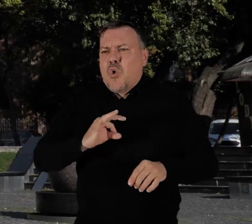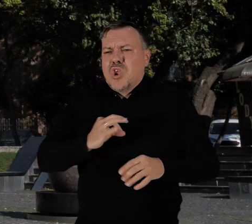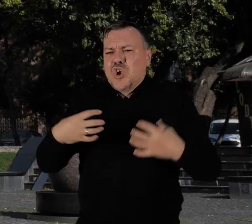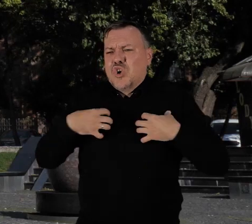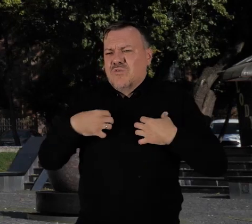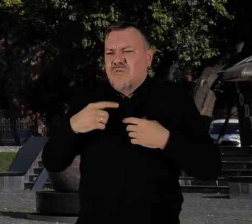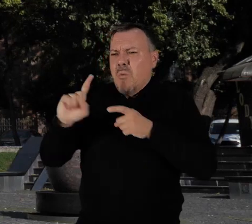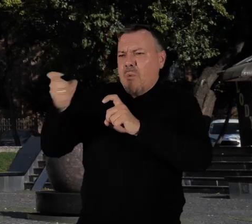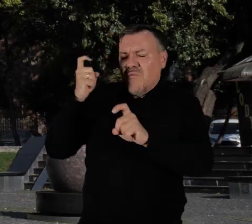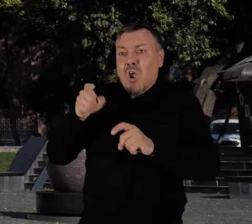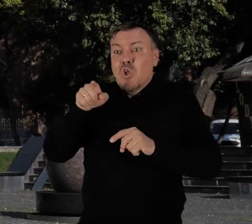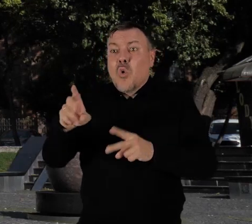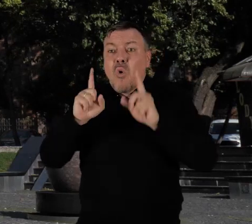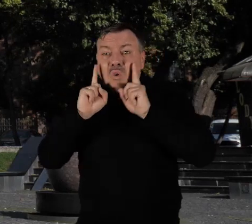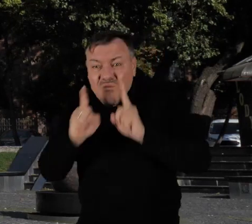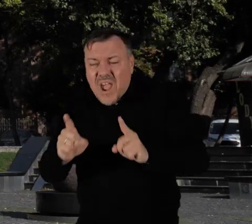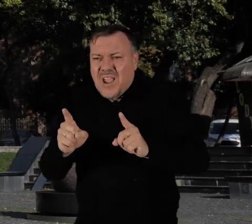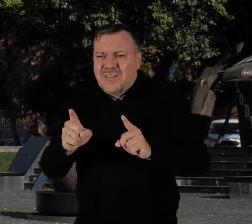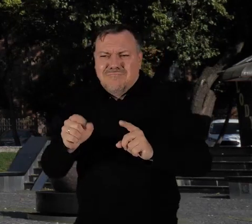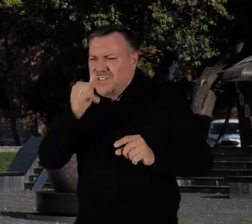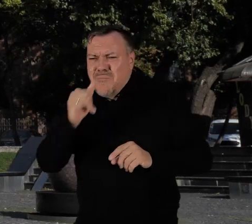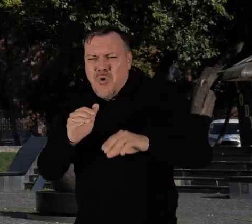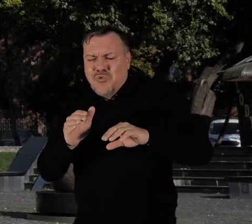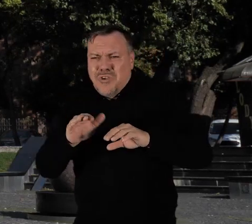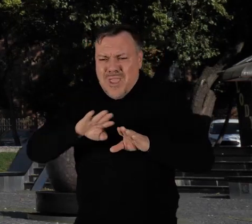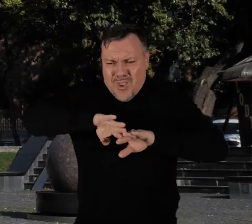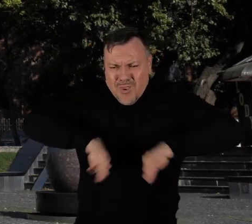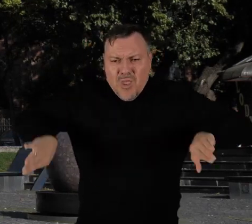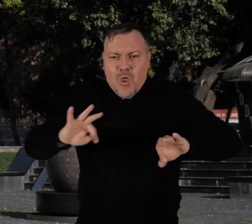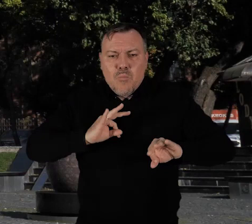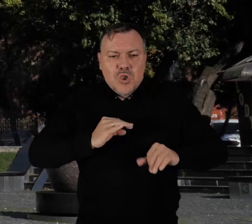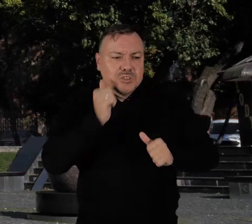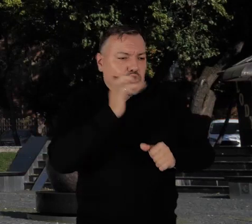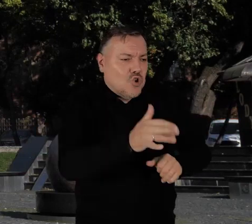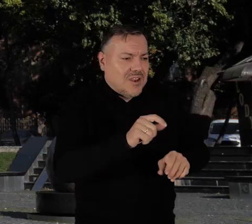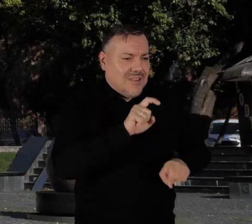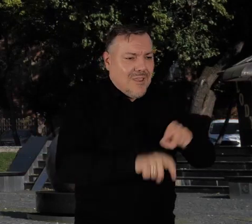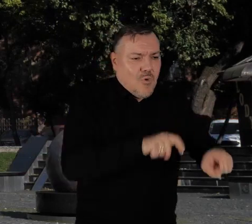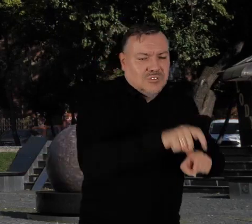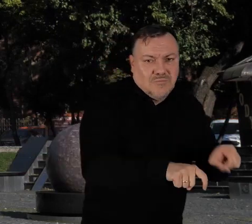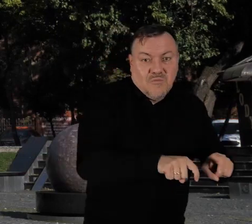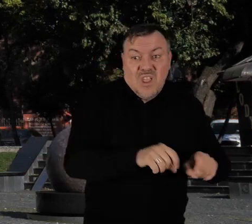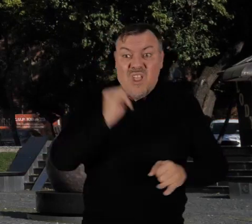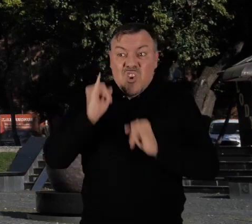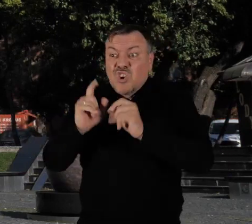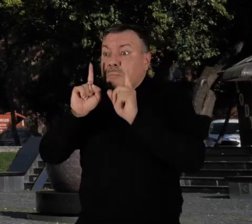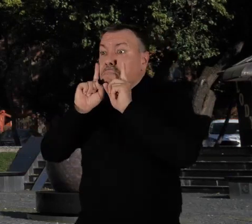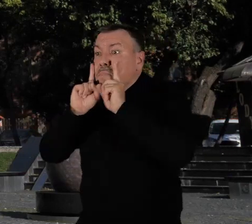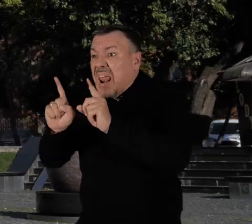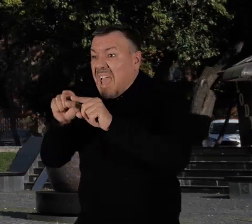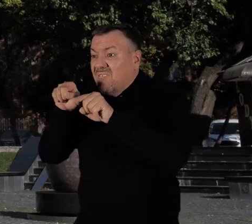nie może pozostać bez wpływu na moje codzienne postępowanie. Ale i odwrotnie. Jeżeli